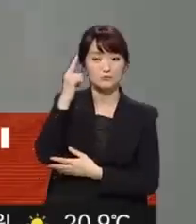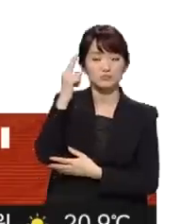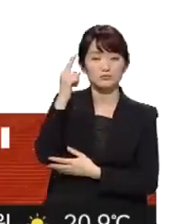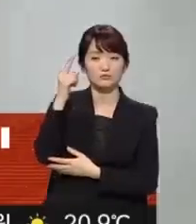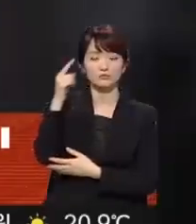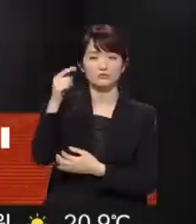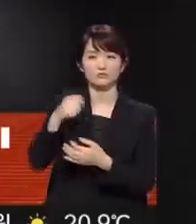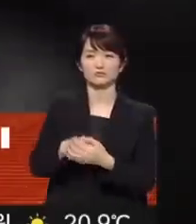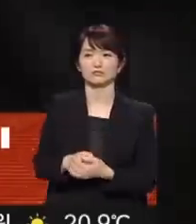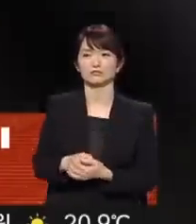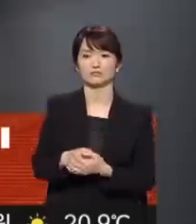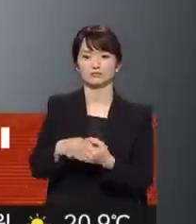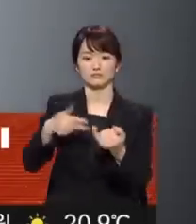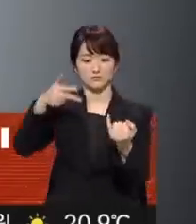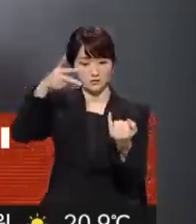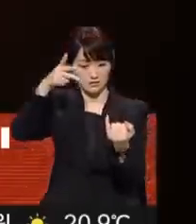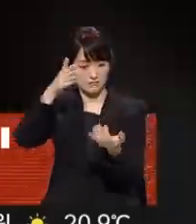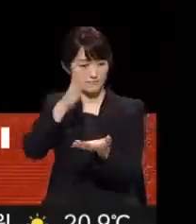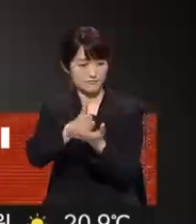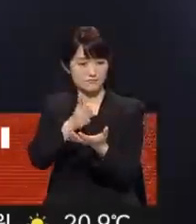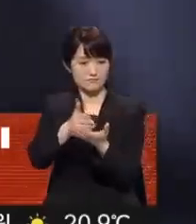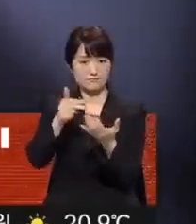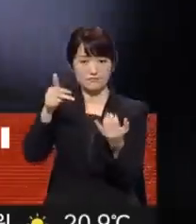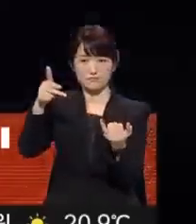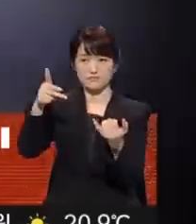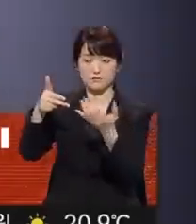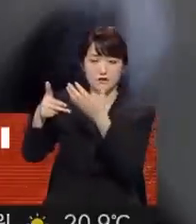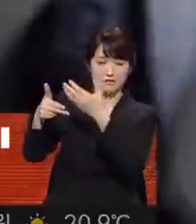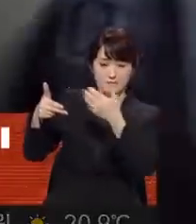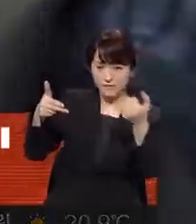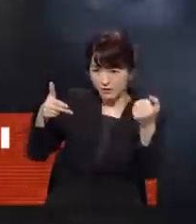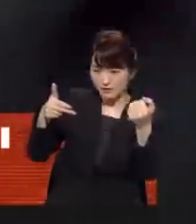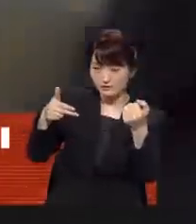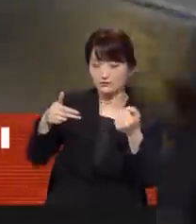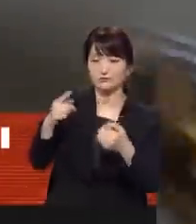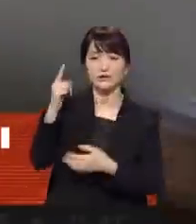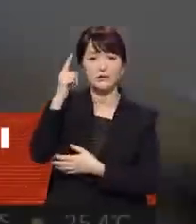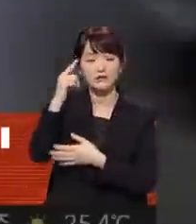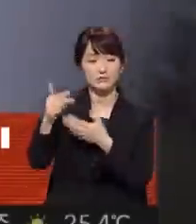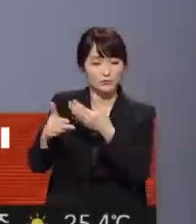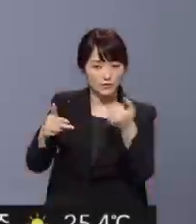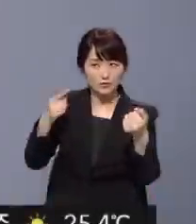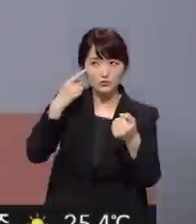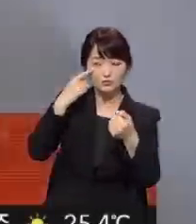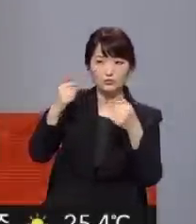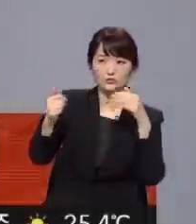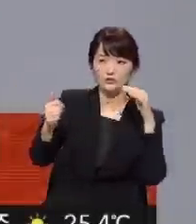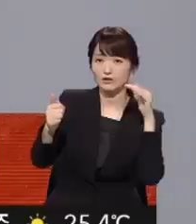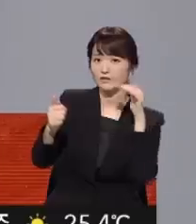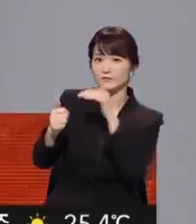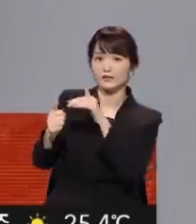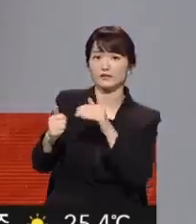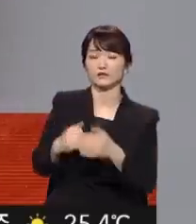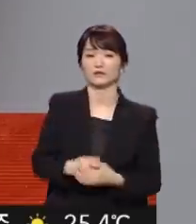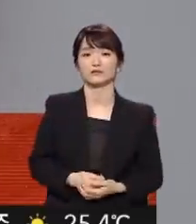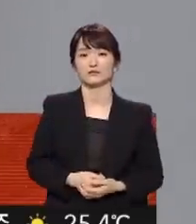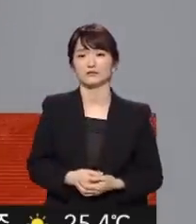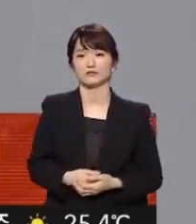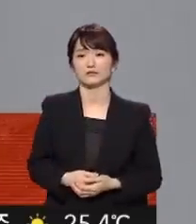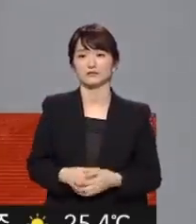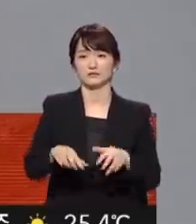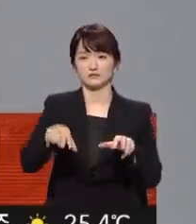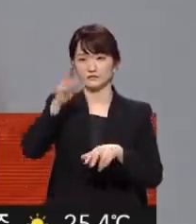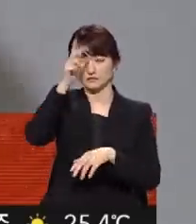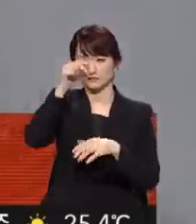하면서 휴대전화를 뺏으면서 눈을 폭행을 하기도 하고 결국은 지금 좀 모습 보면 찍긴 찍었는데 경찰이 지금 온 상황이에요.